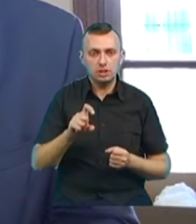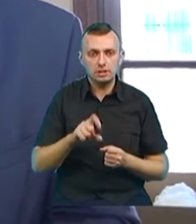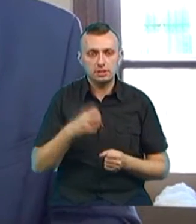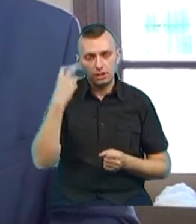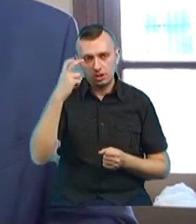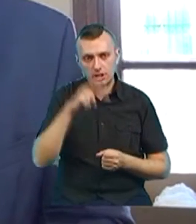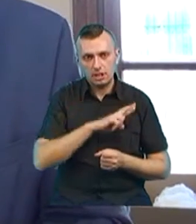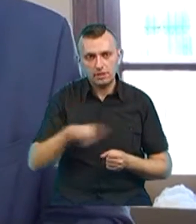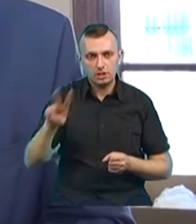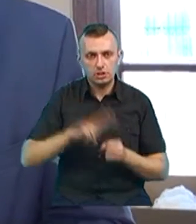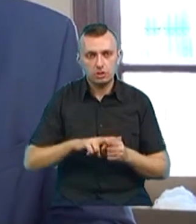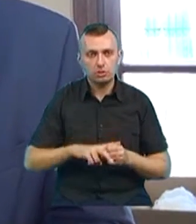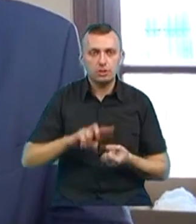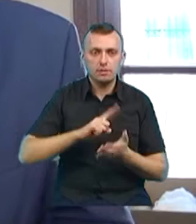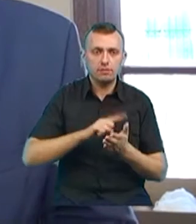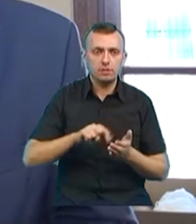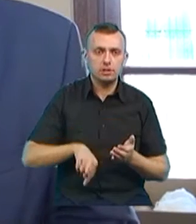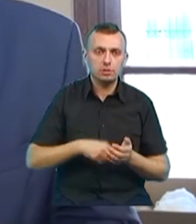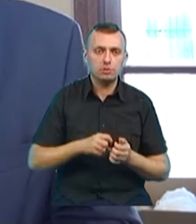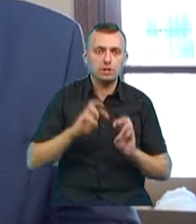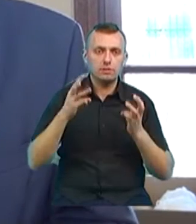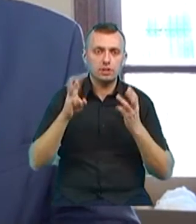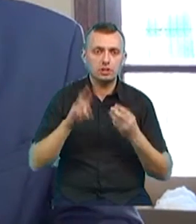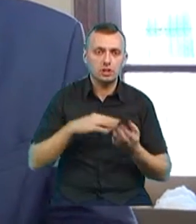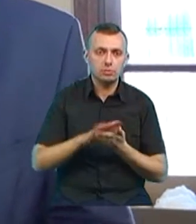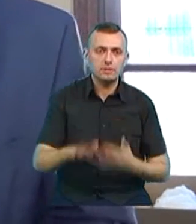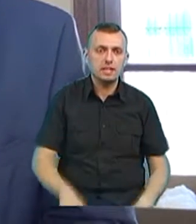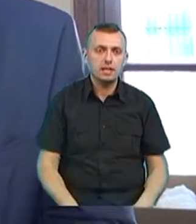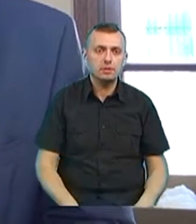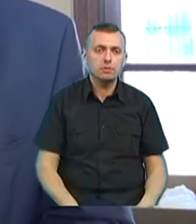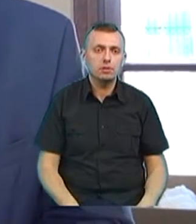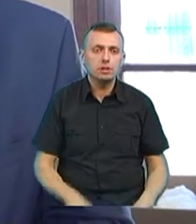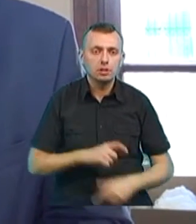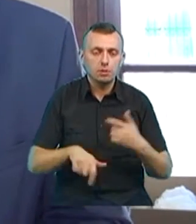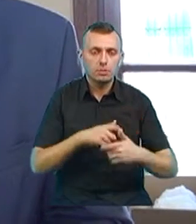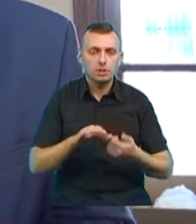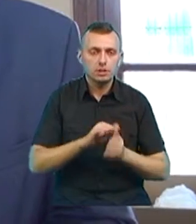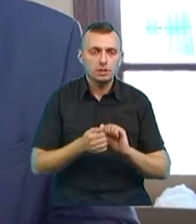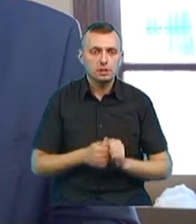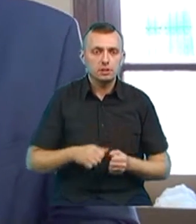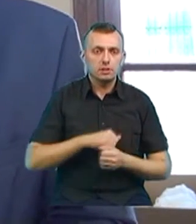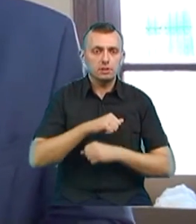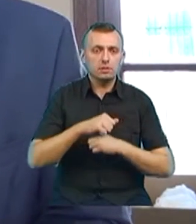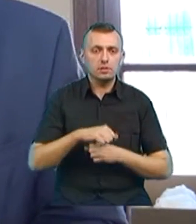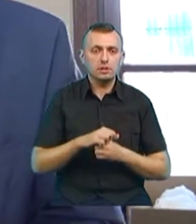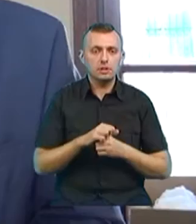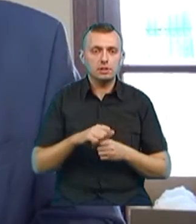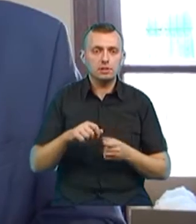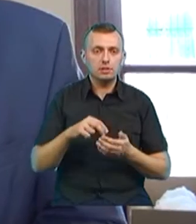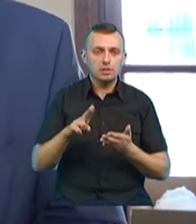z tego punktu widzenia bardzo cenne, bardzo cennie spędzony czas i ciekawe rzeczy, które w